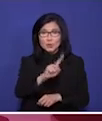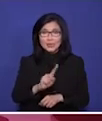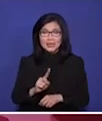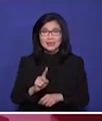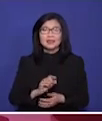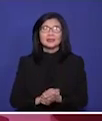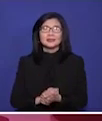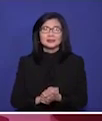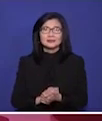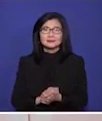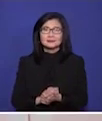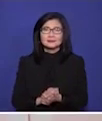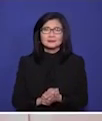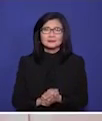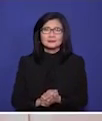Bapak